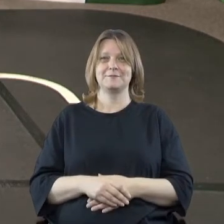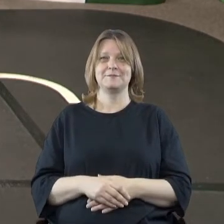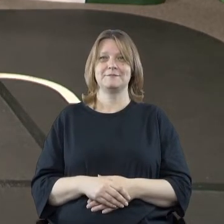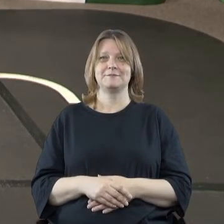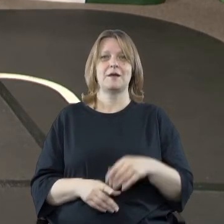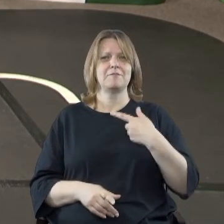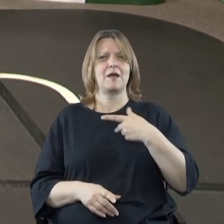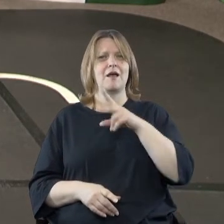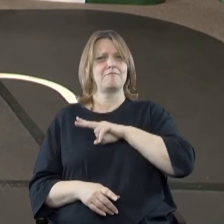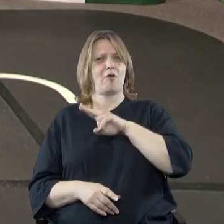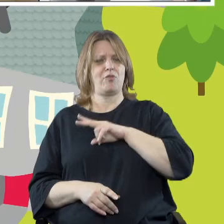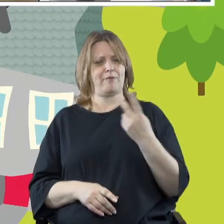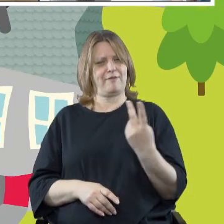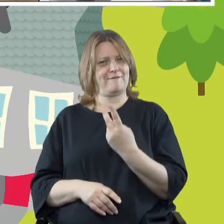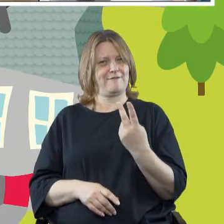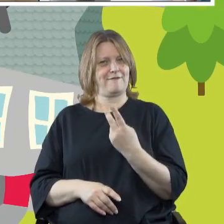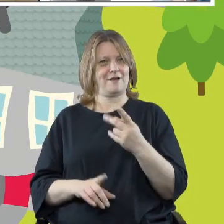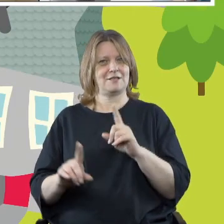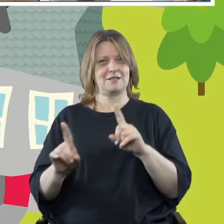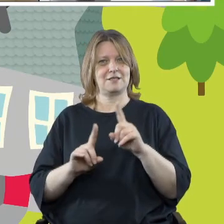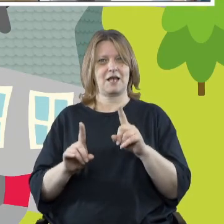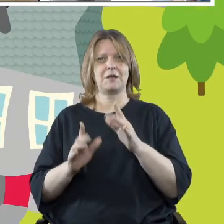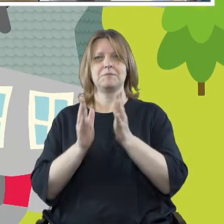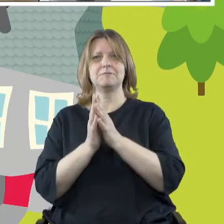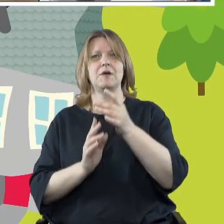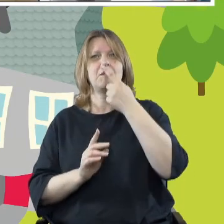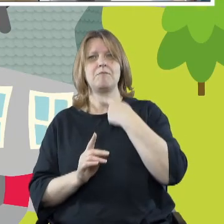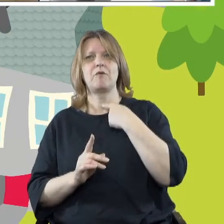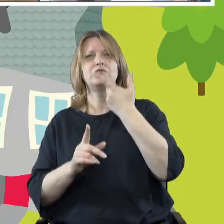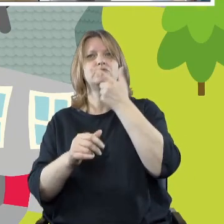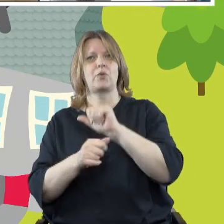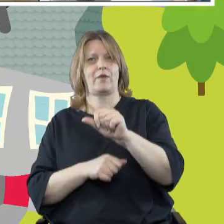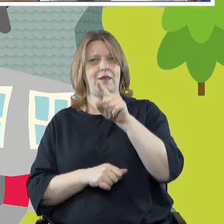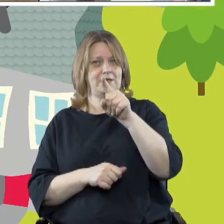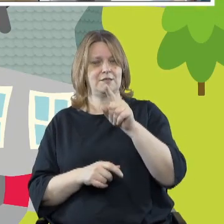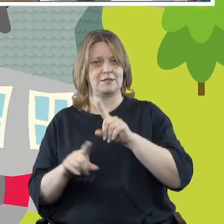mnie się podobają te dwa znaki. Powiedzcie, co oznacza ten znak?